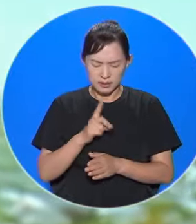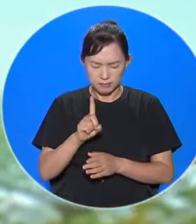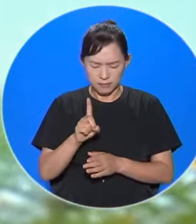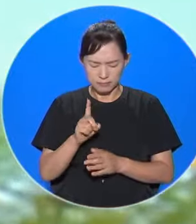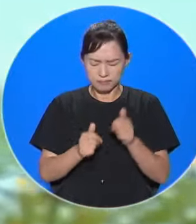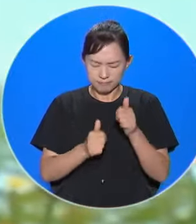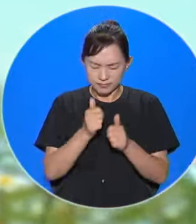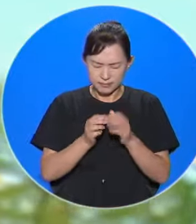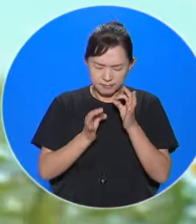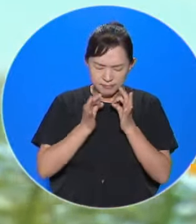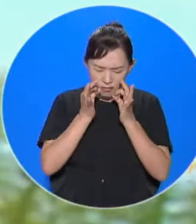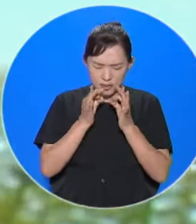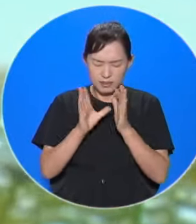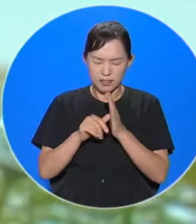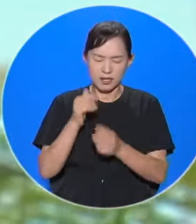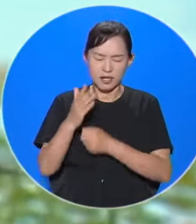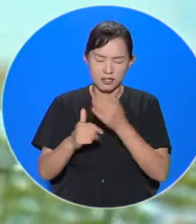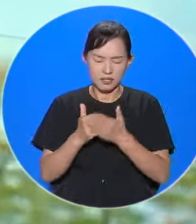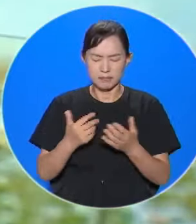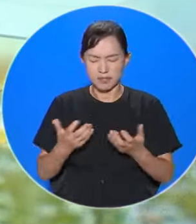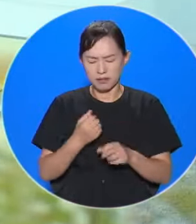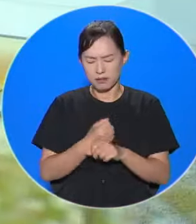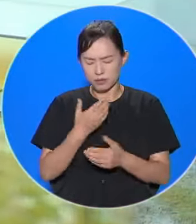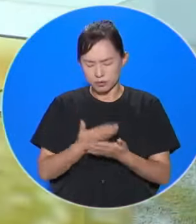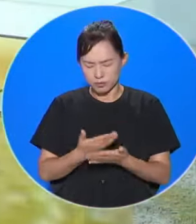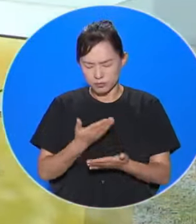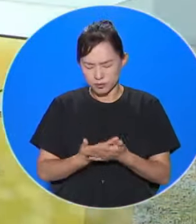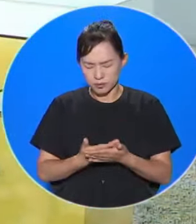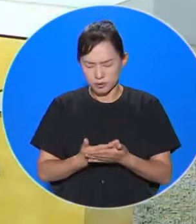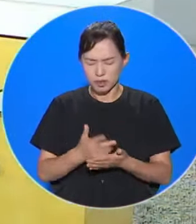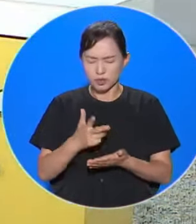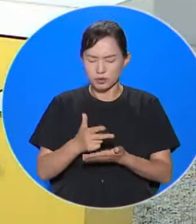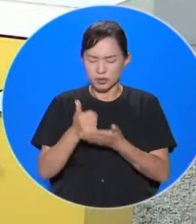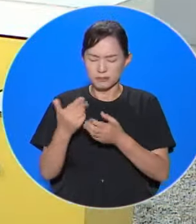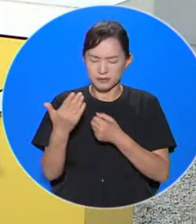때 하나님께서 역사하여 주시옵소서.